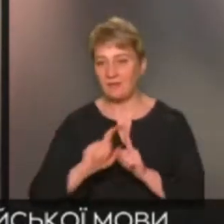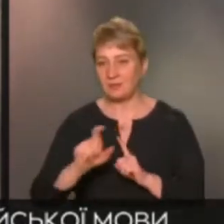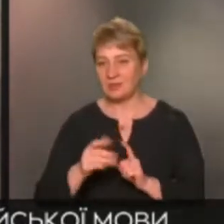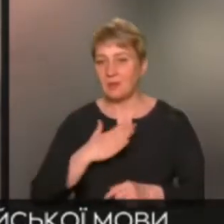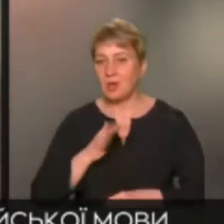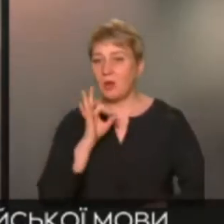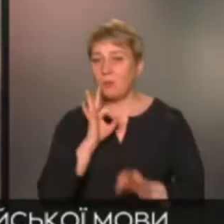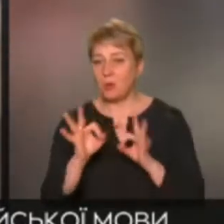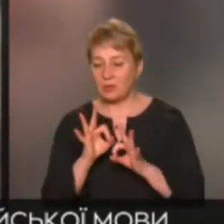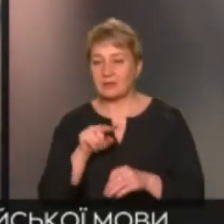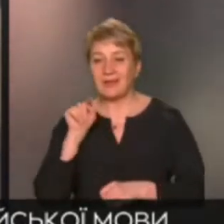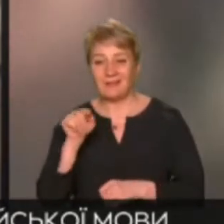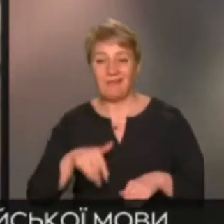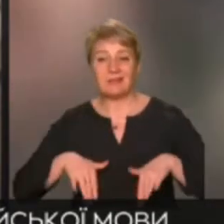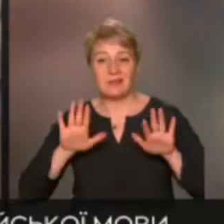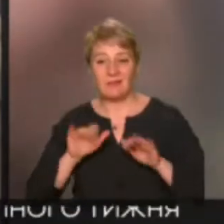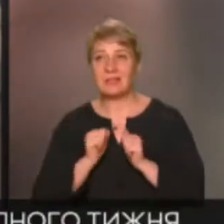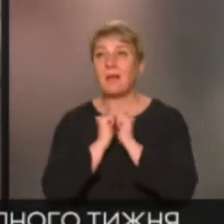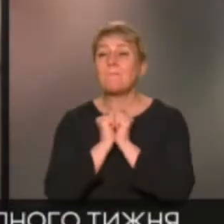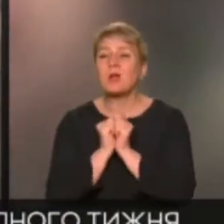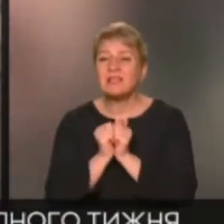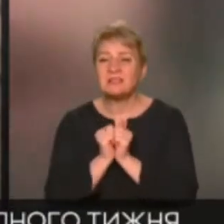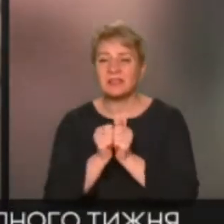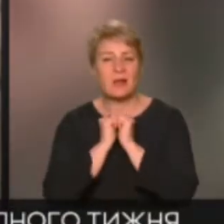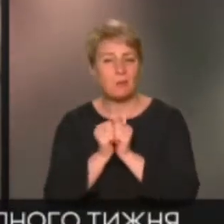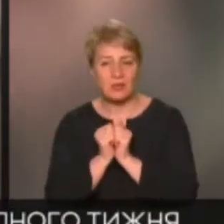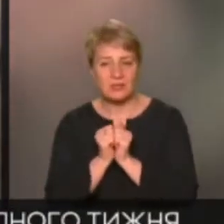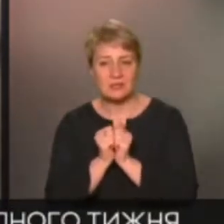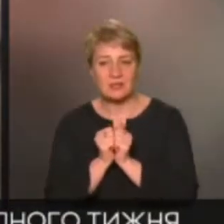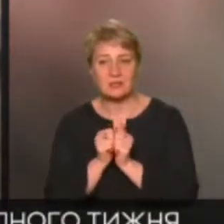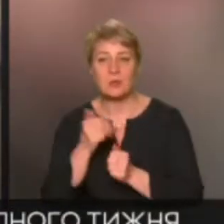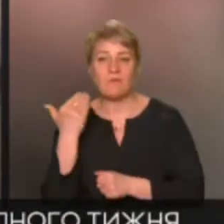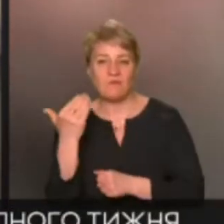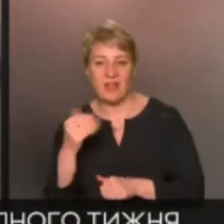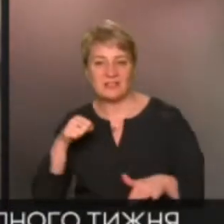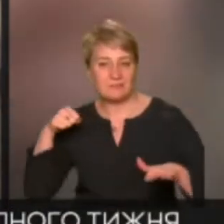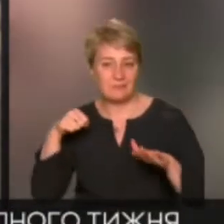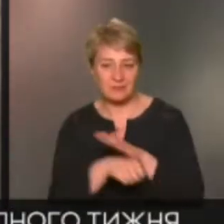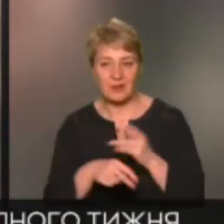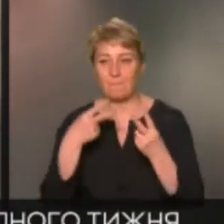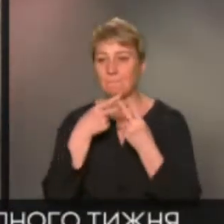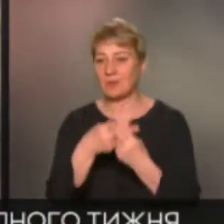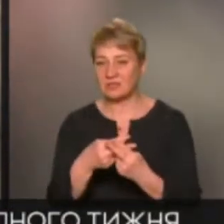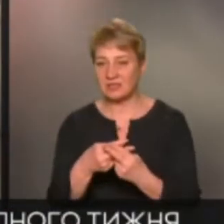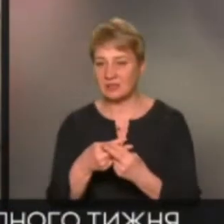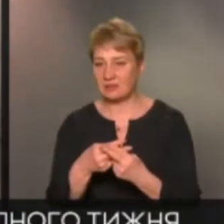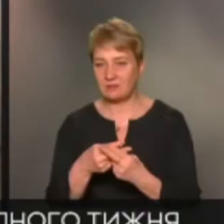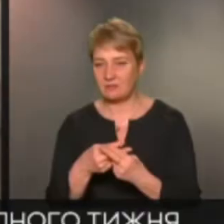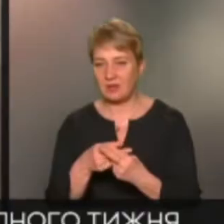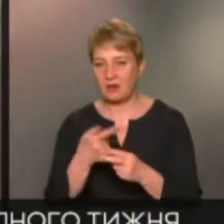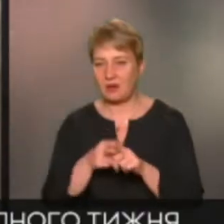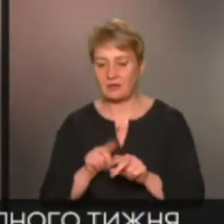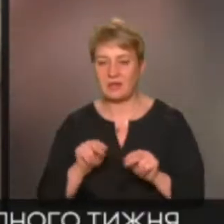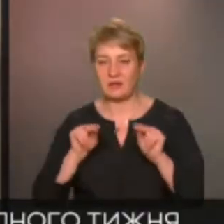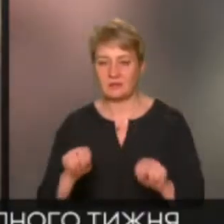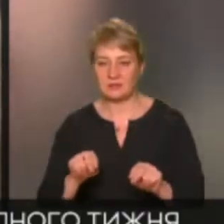ідіть, здавайтеся і моліться. Моліть, щоб вас все ж таки посадили, а не виправдали. Так в тюрмі просто менше вашим